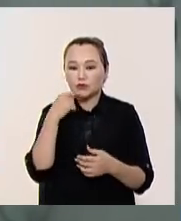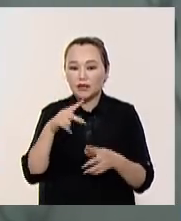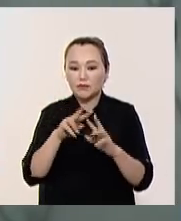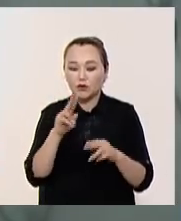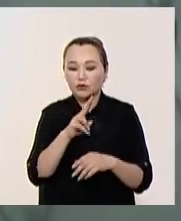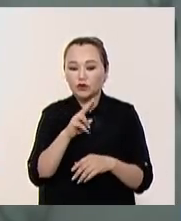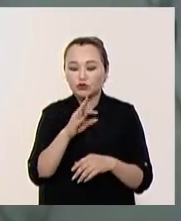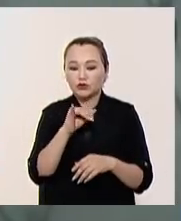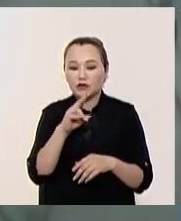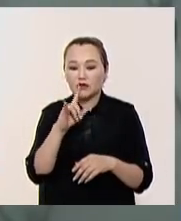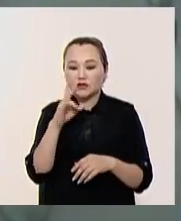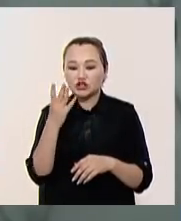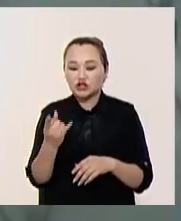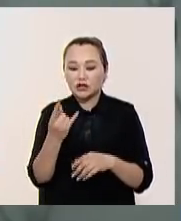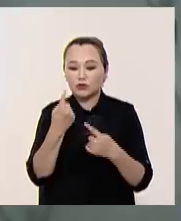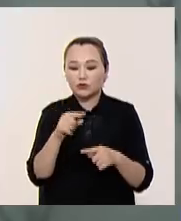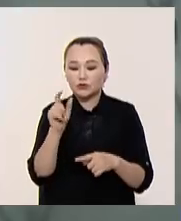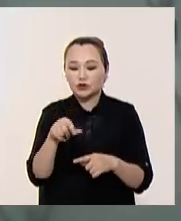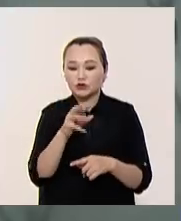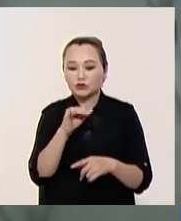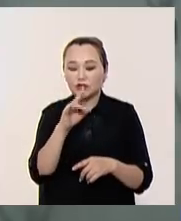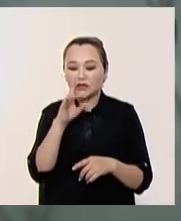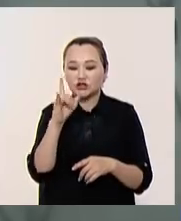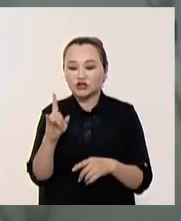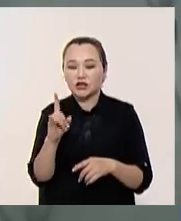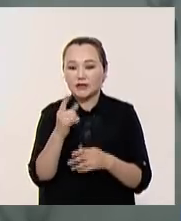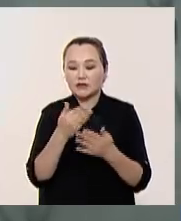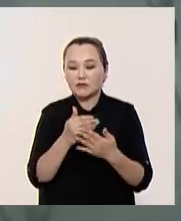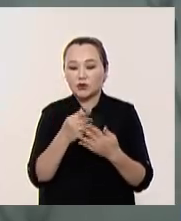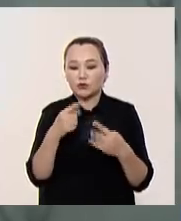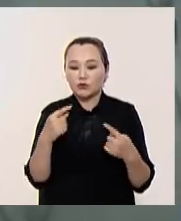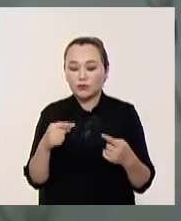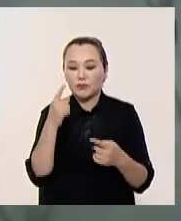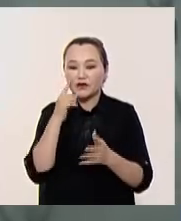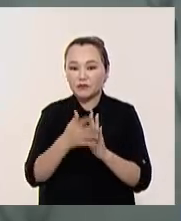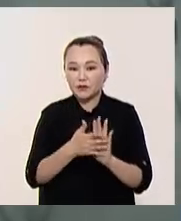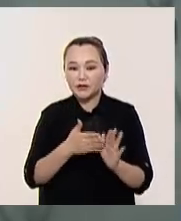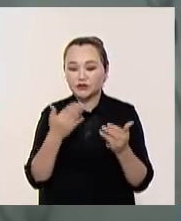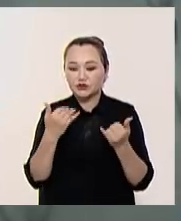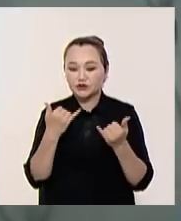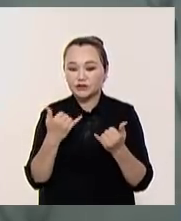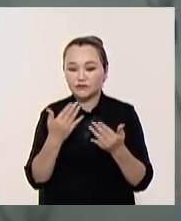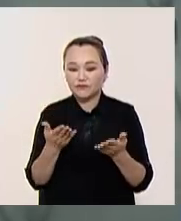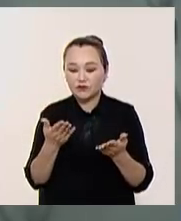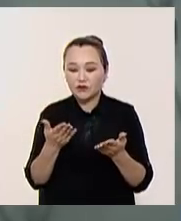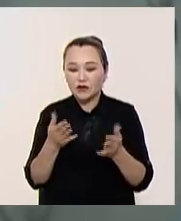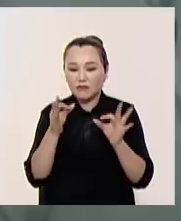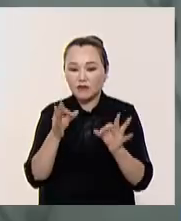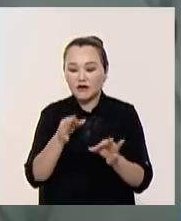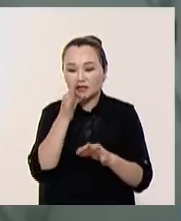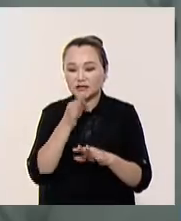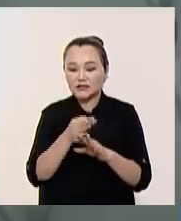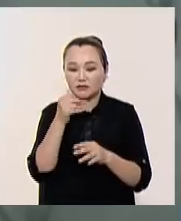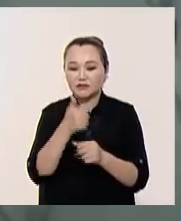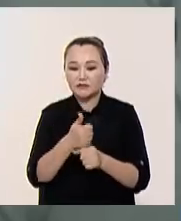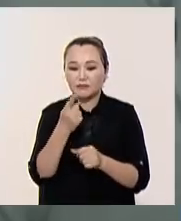пишет журналша, третий пишет журналша и так далее. Понимаете? Вот сейчас вот. Поэтому правильно сказал